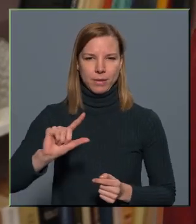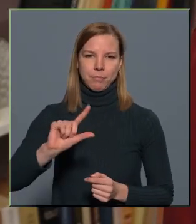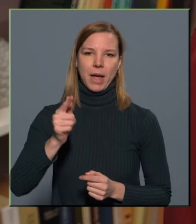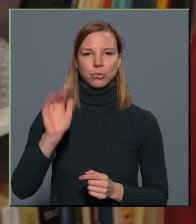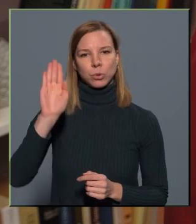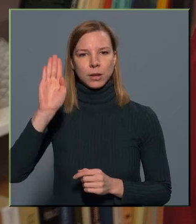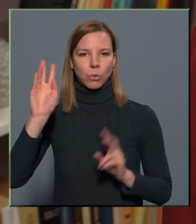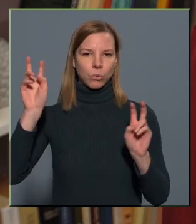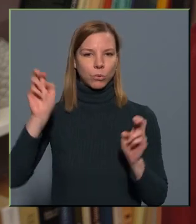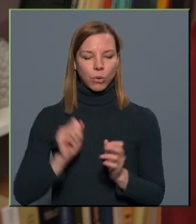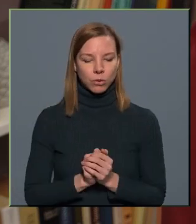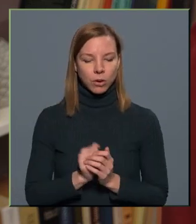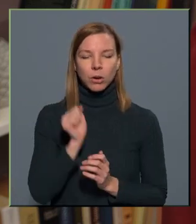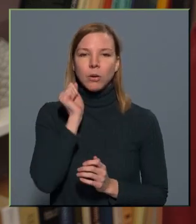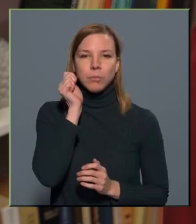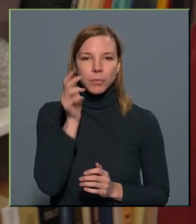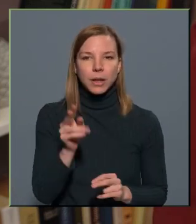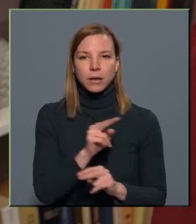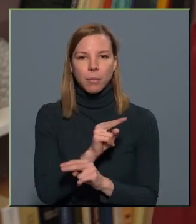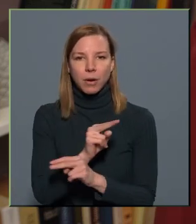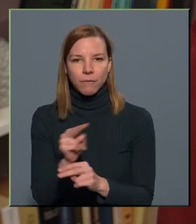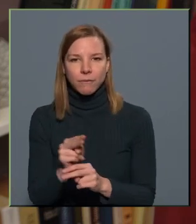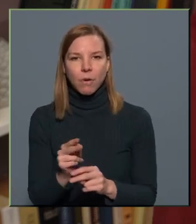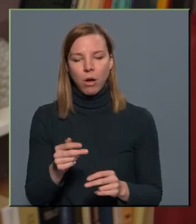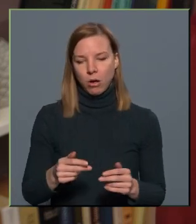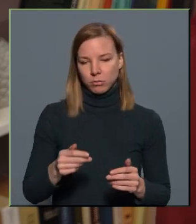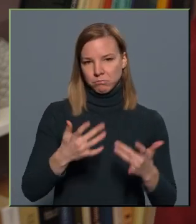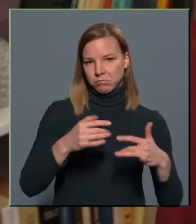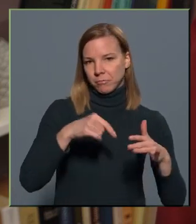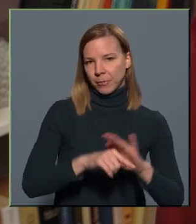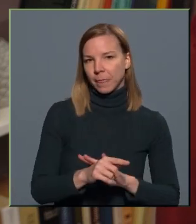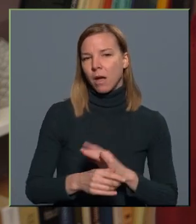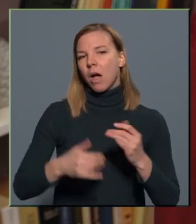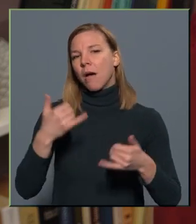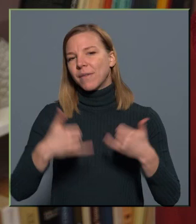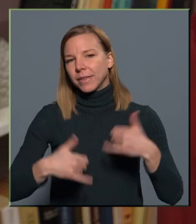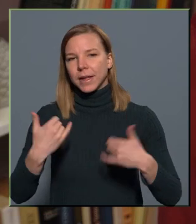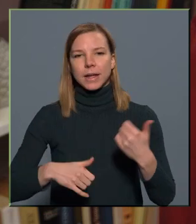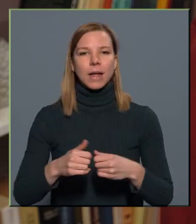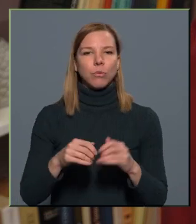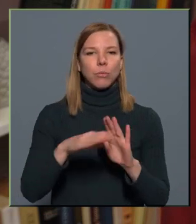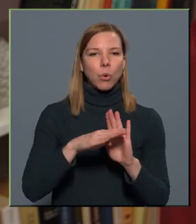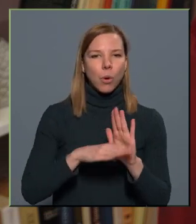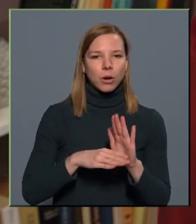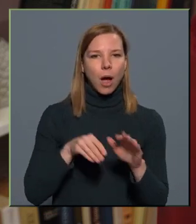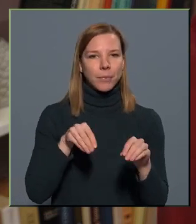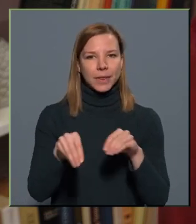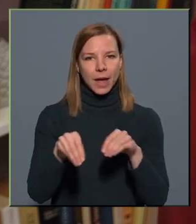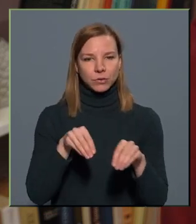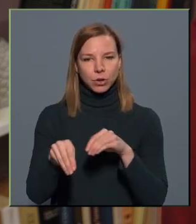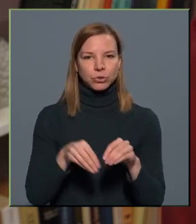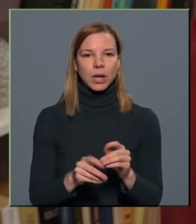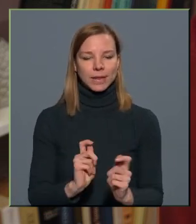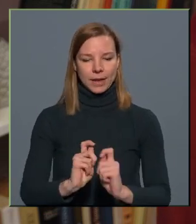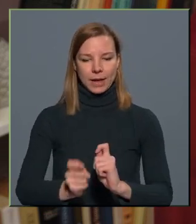nap szolgálunk nekik valamivel, vagy helyi vetélkedő program, társas játék,